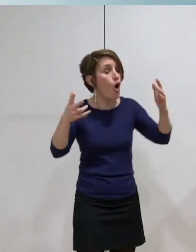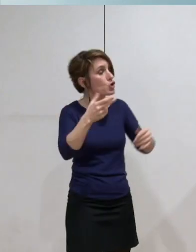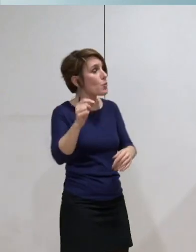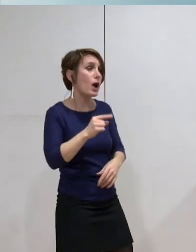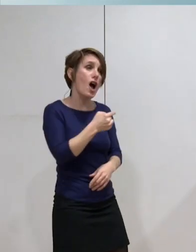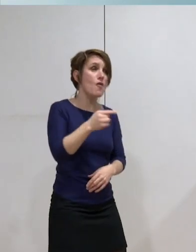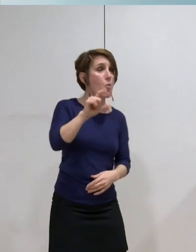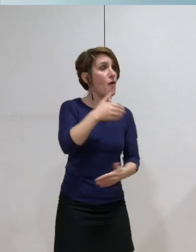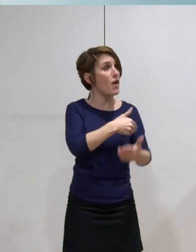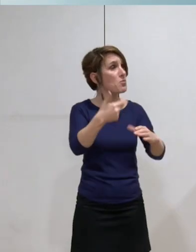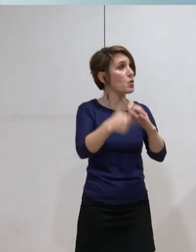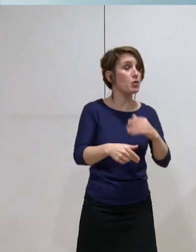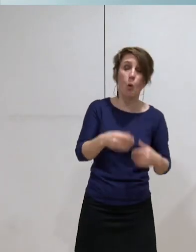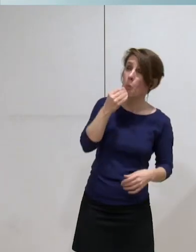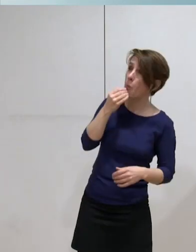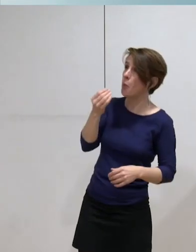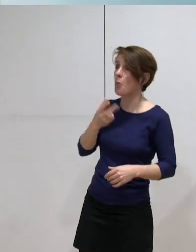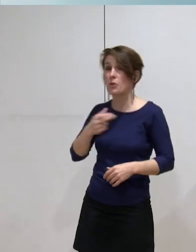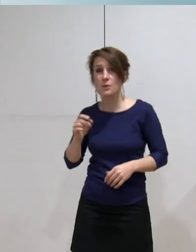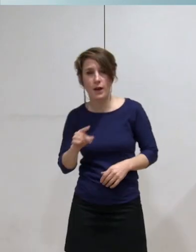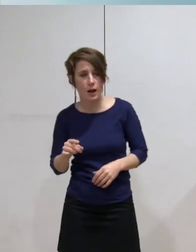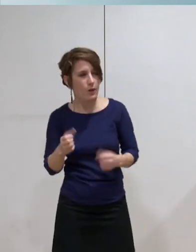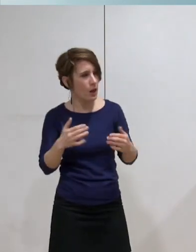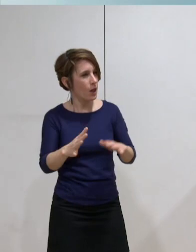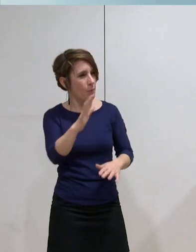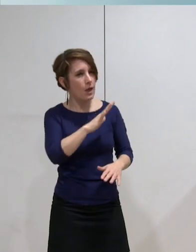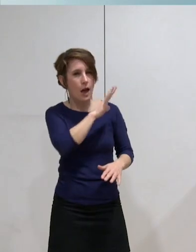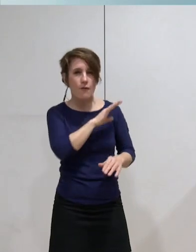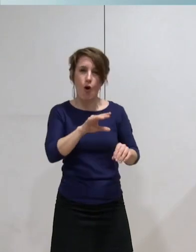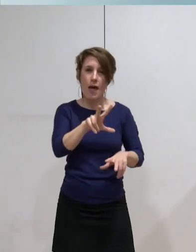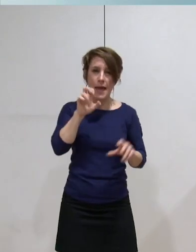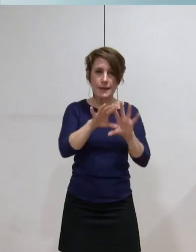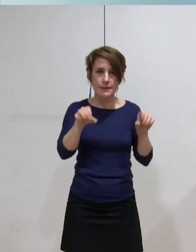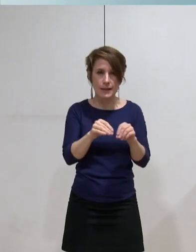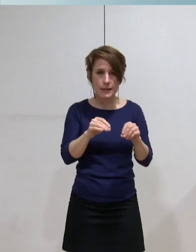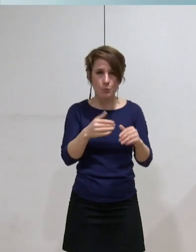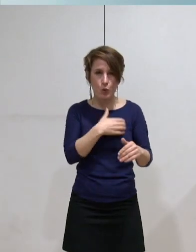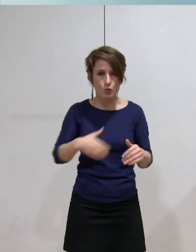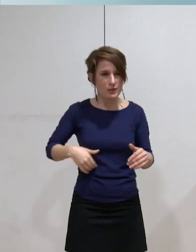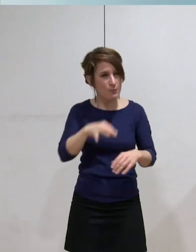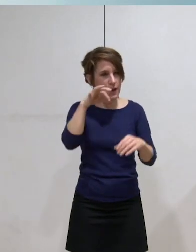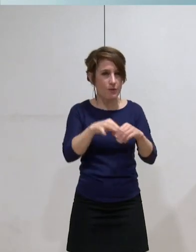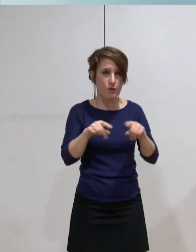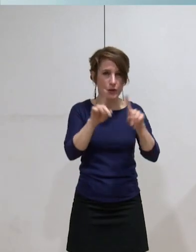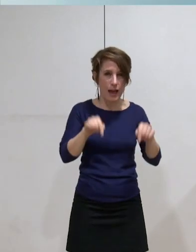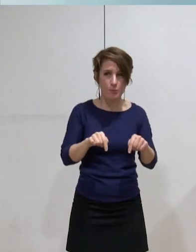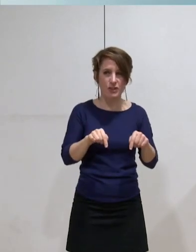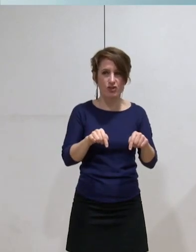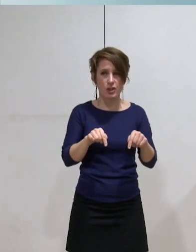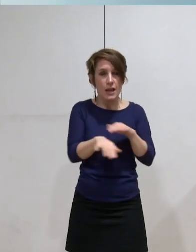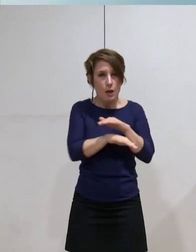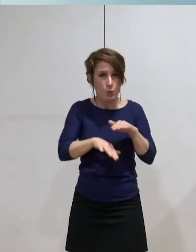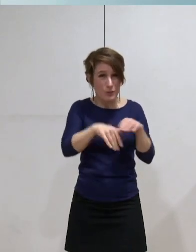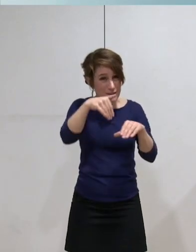vrai que c'est cette analyse est faite par cela même adjint finance de l'époque en tête qui avait en 2013 voté un budget primitif 2014 sur lequel il manquait 14